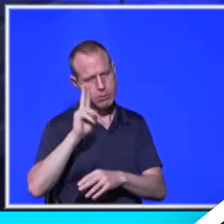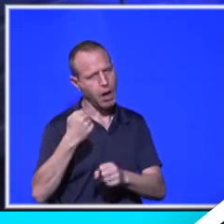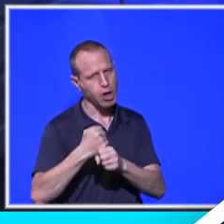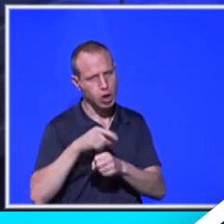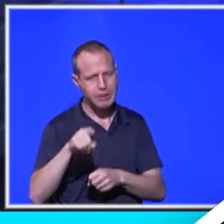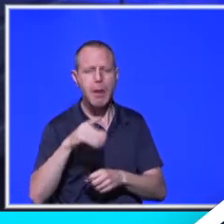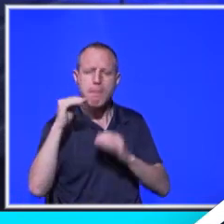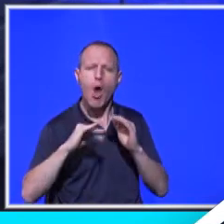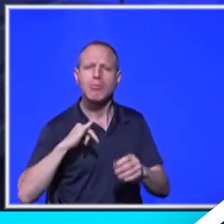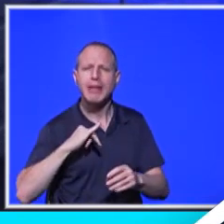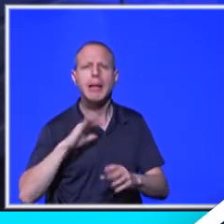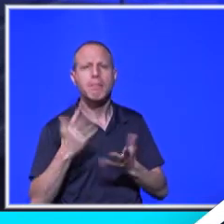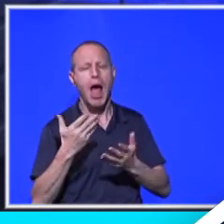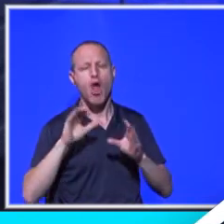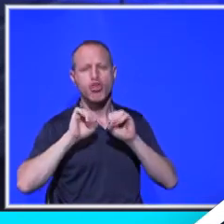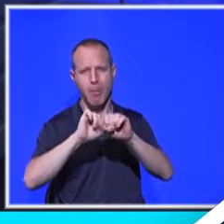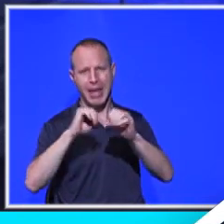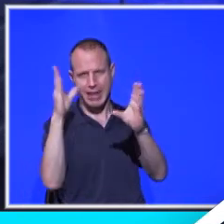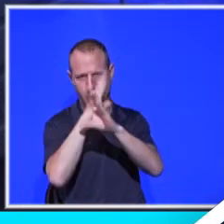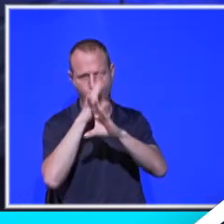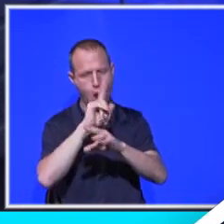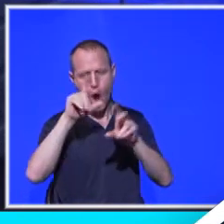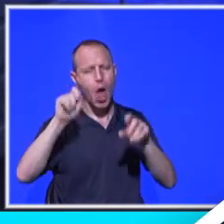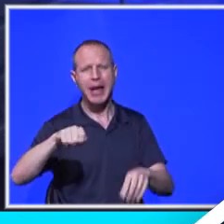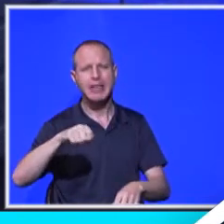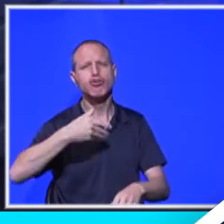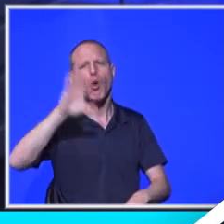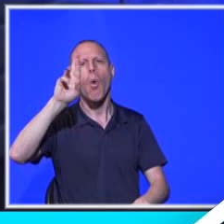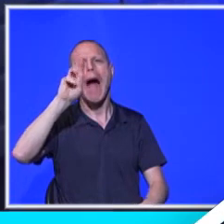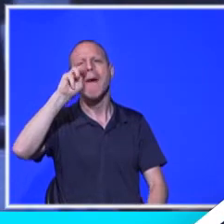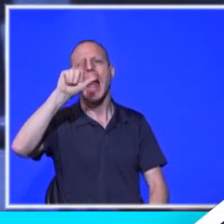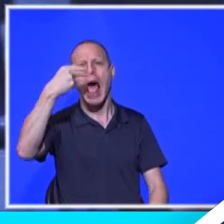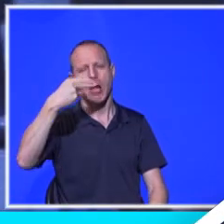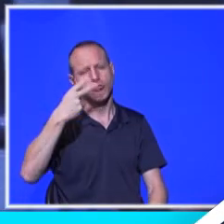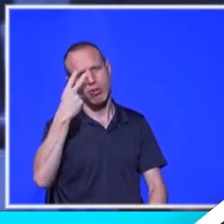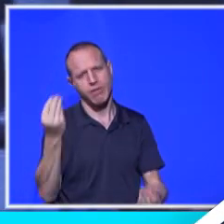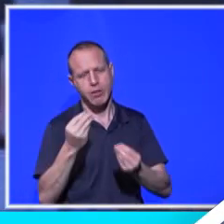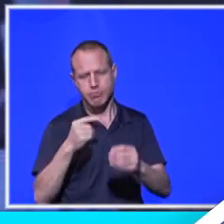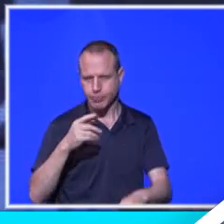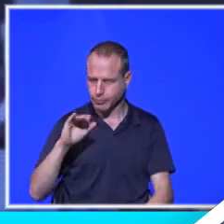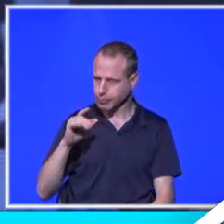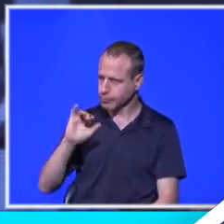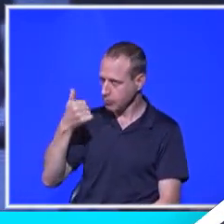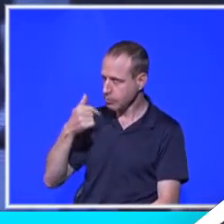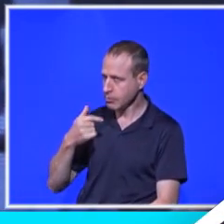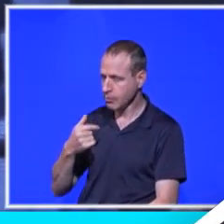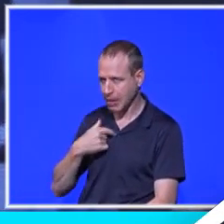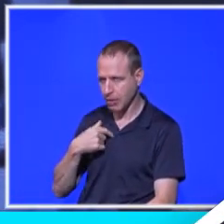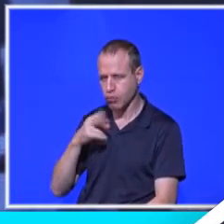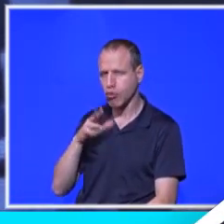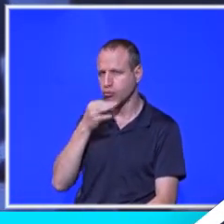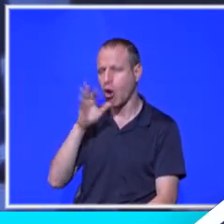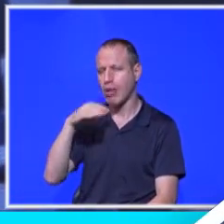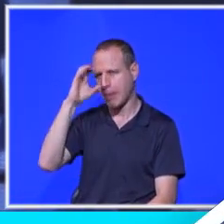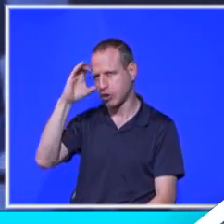פחות מעניין מה, תומכי טרור לא בכנסת, שיחו לרמלה. זה שני דברים. אני כן רוצה, קודם כל אצלנו יש שאלות גם